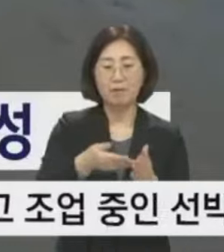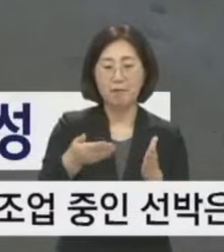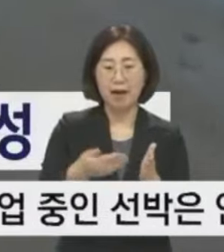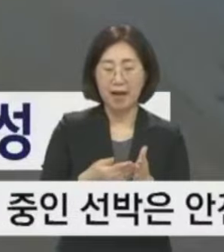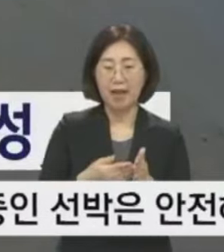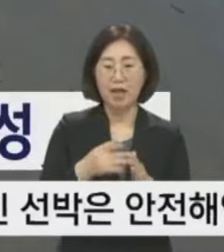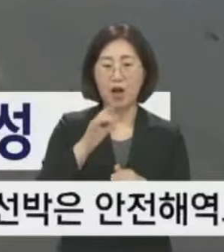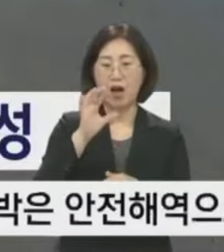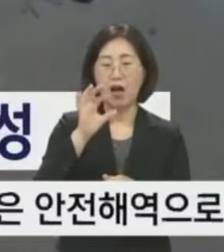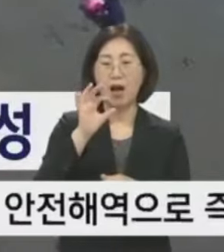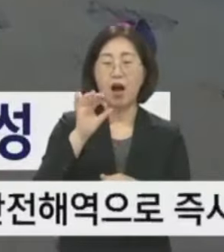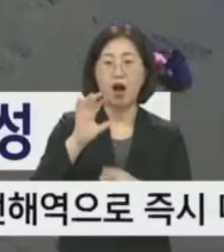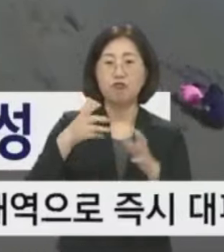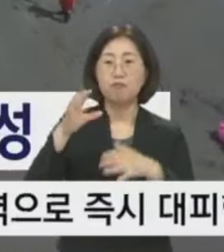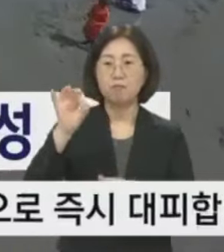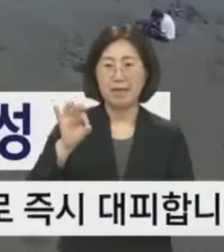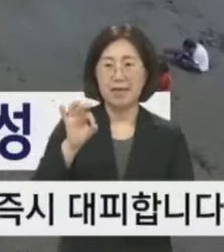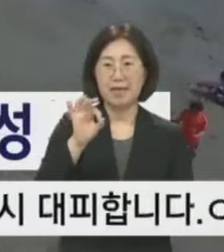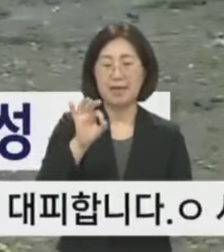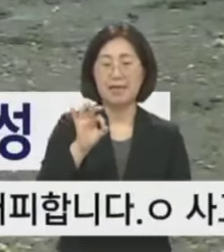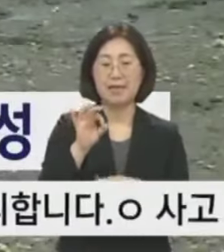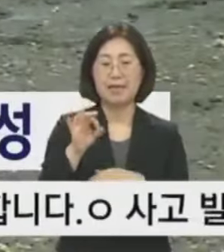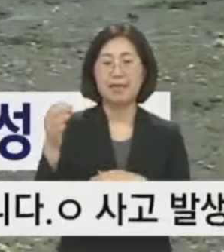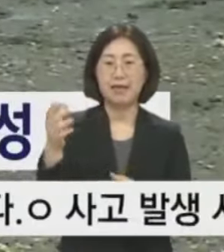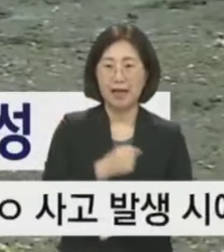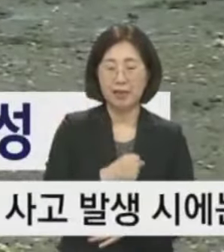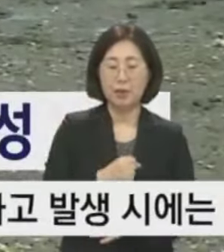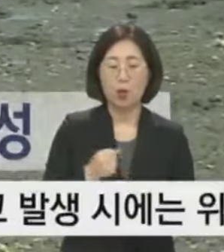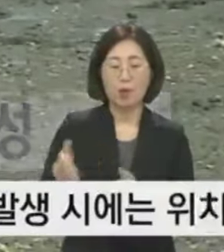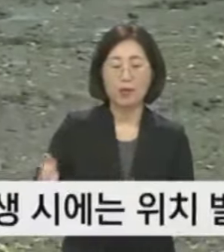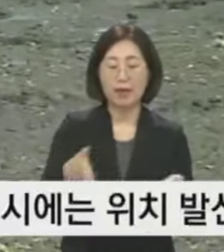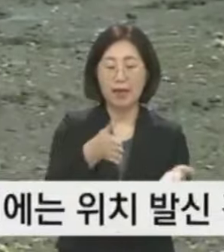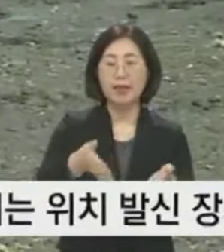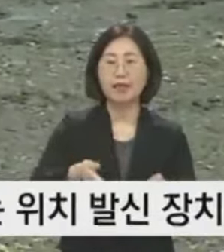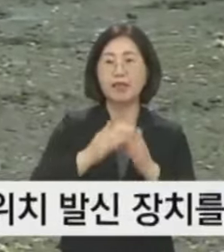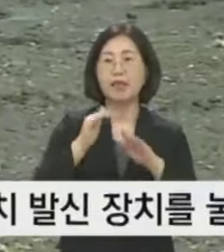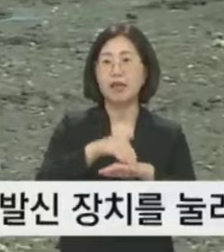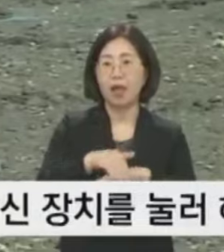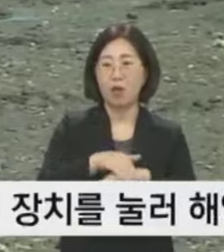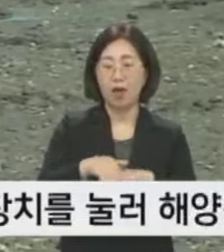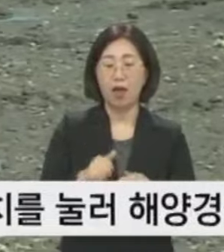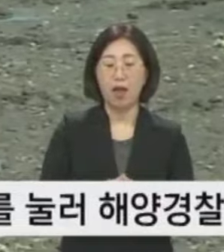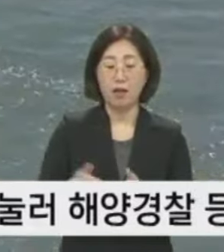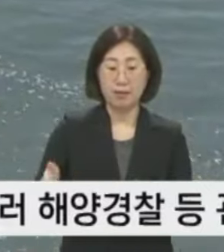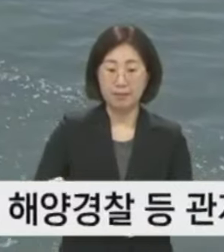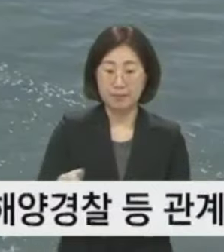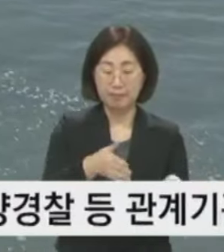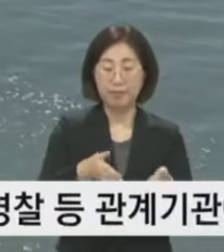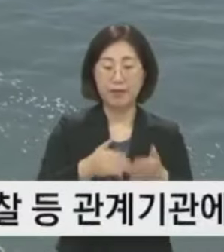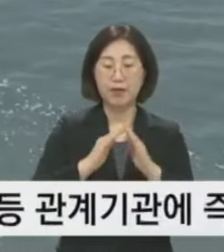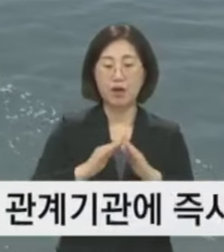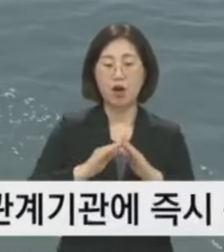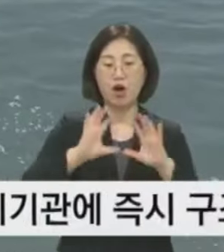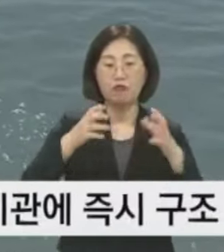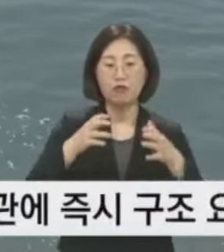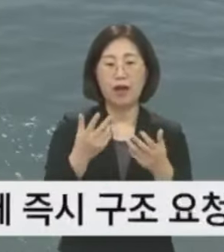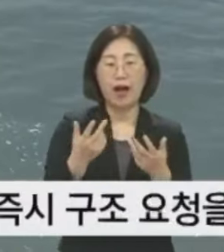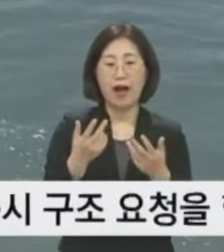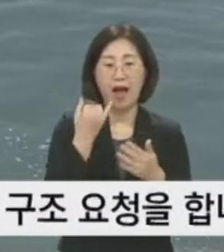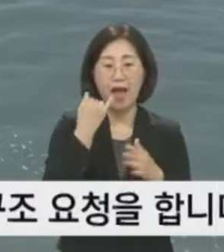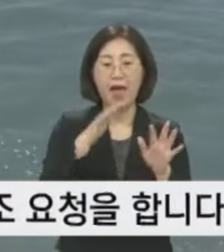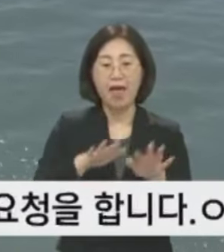반영해 2028년까지 갯벌 생태길을 조성합니다. 갯벌 생태길 조성을 시작으로